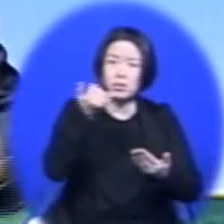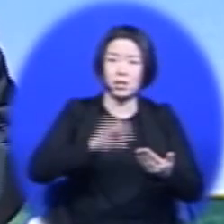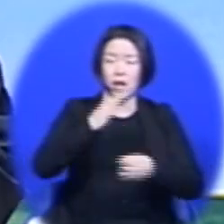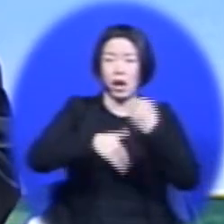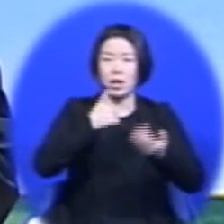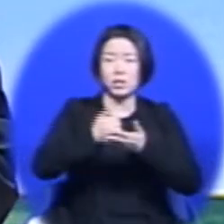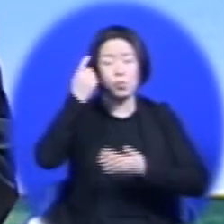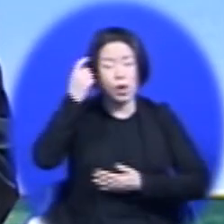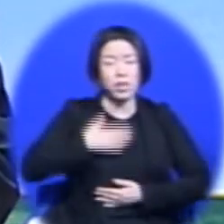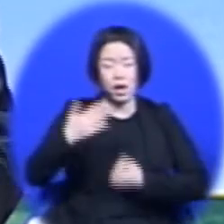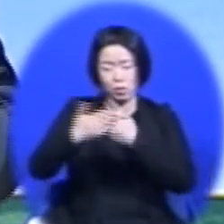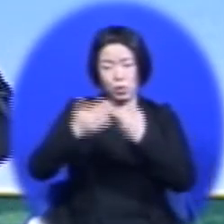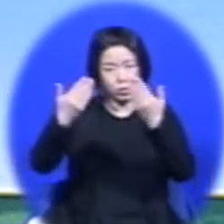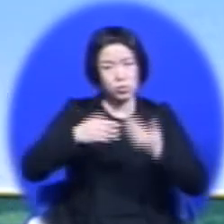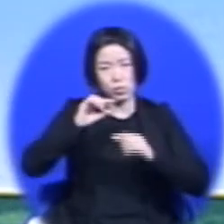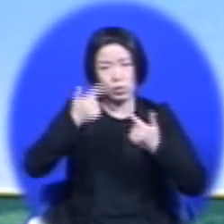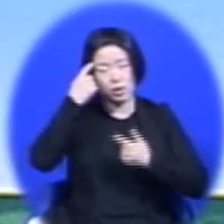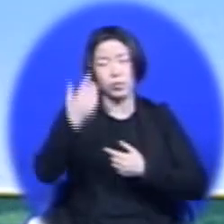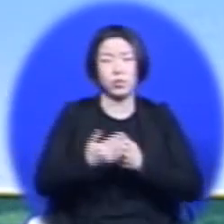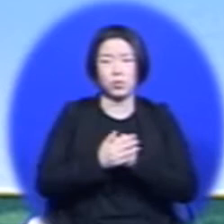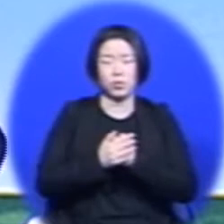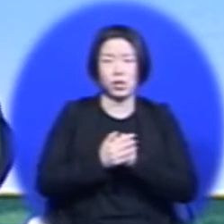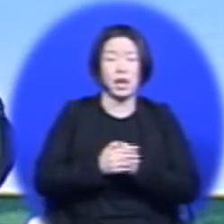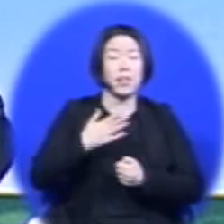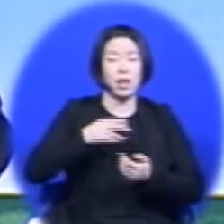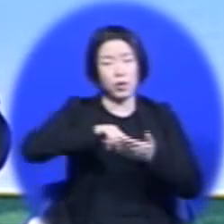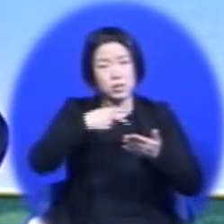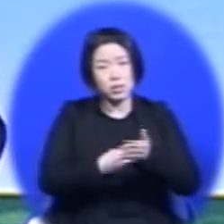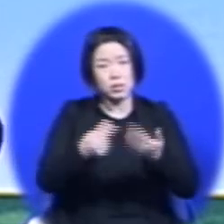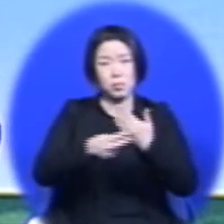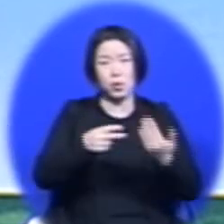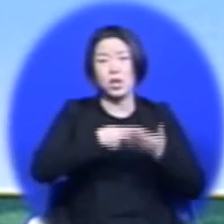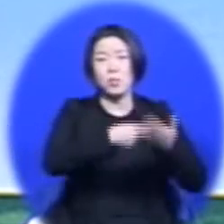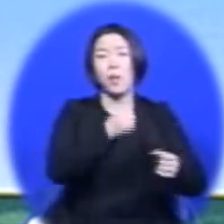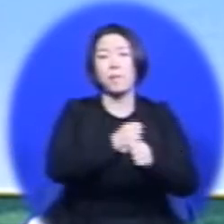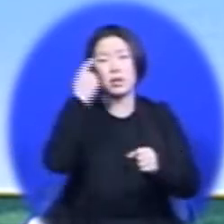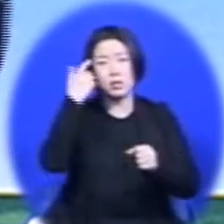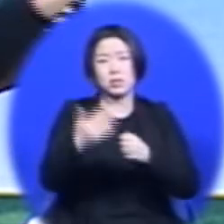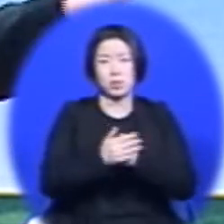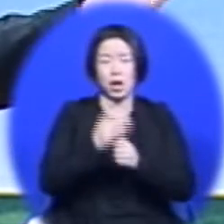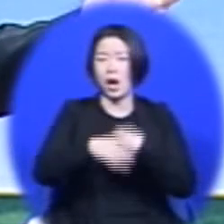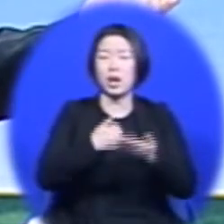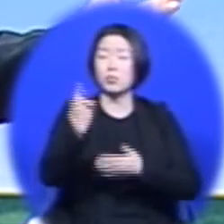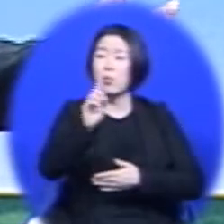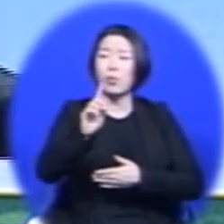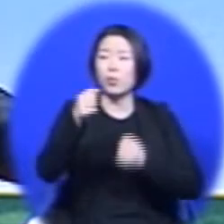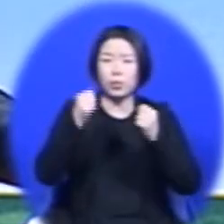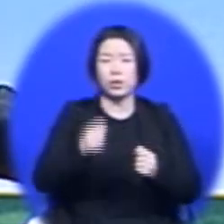나를 도와주지 않으시나? 왜 나를 이렇게 쓰러져서 병원에 입원하게 하시나? 하나님 도대체 어디 계신